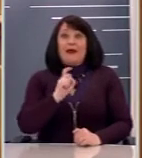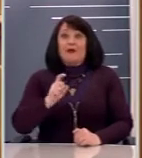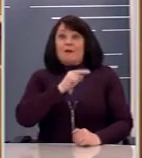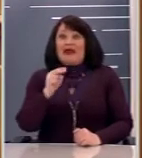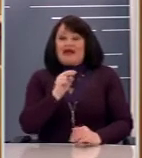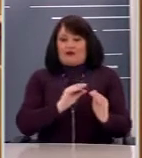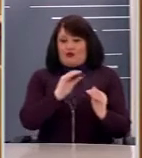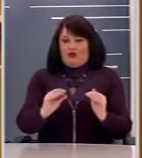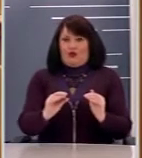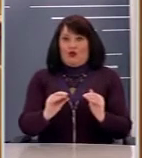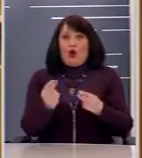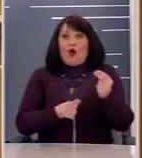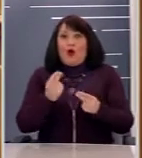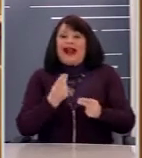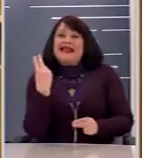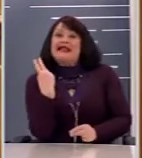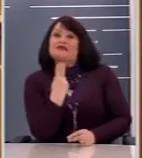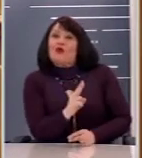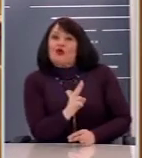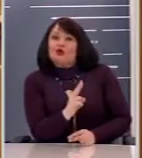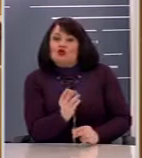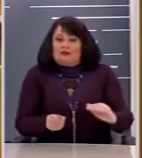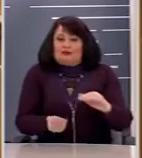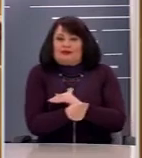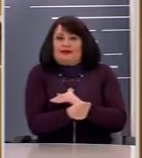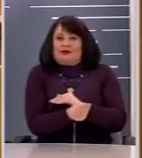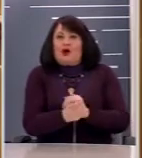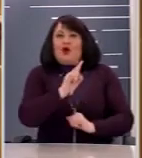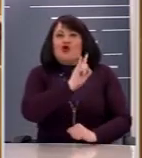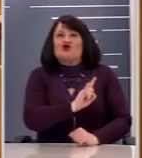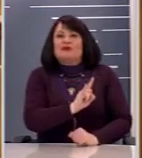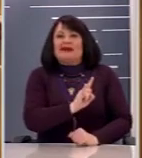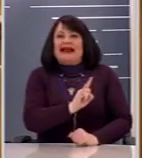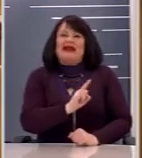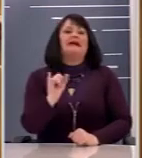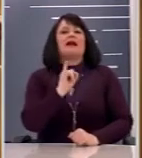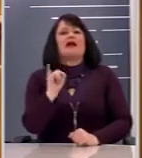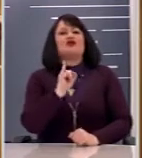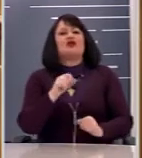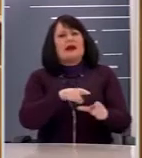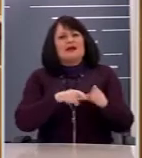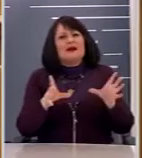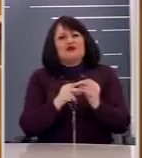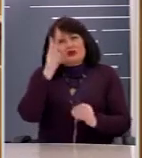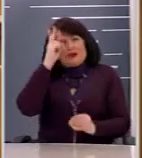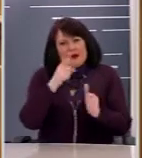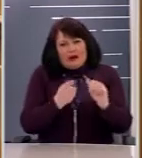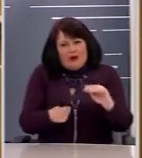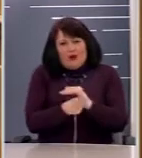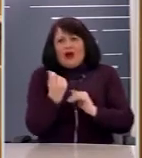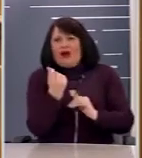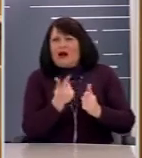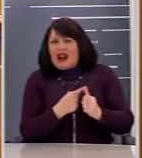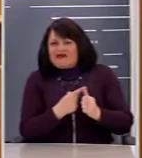3,2 εκατομμυρίων ευρώ που βρέθηκαν στο λογαριασμό που είχε λάβει από την Hospital International, τη γερμανική εταιρεία. Και μία δεύτερη